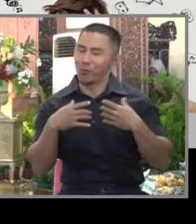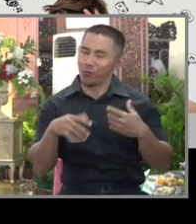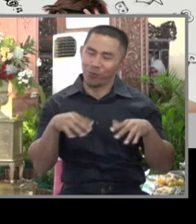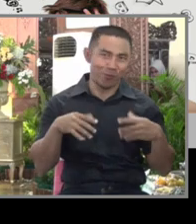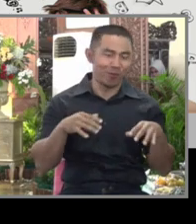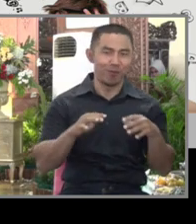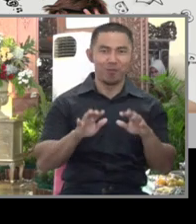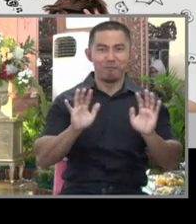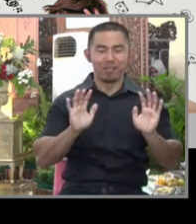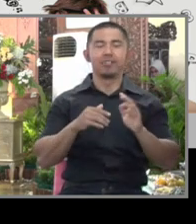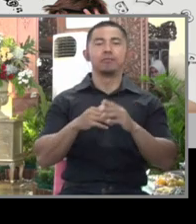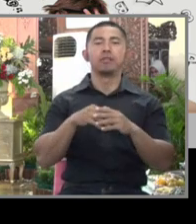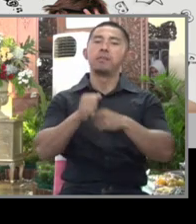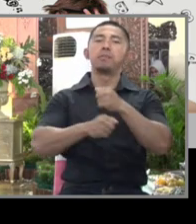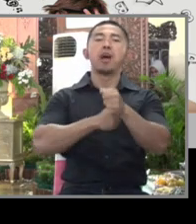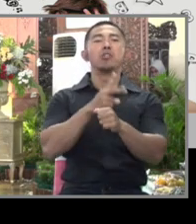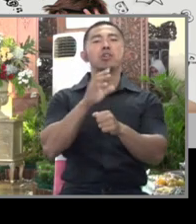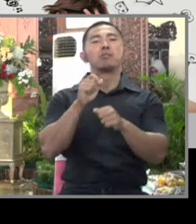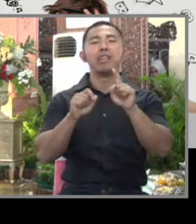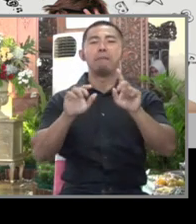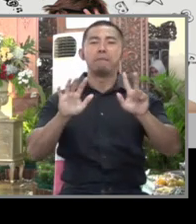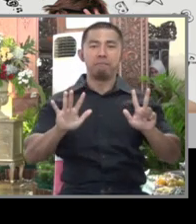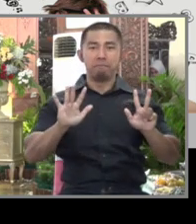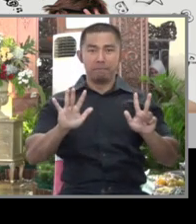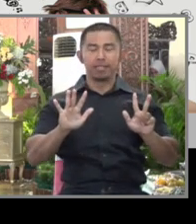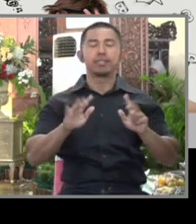Rp27.995.278.340.000 pada tahun 2018 menjadi